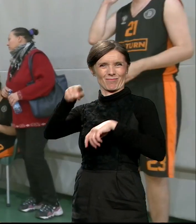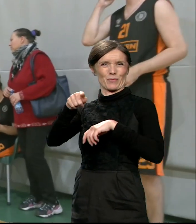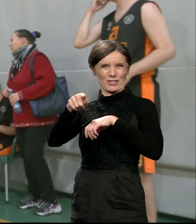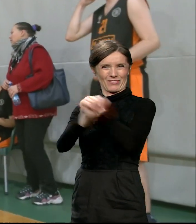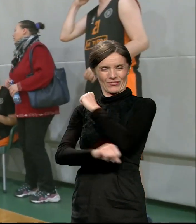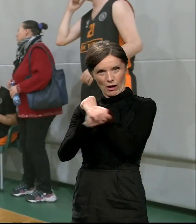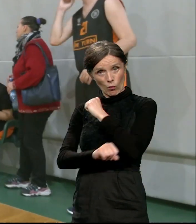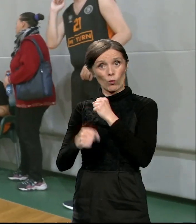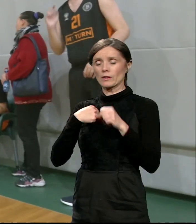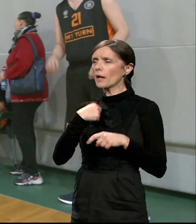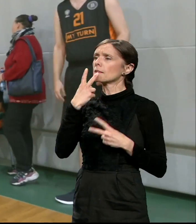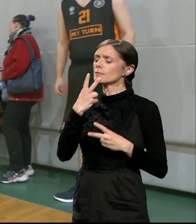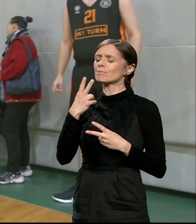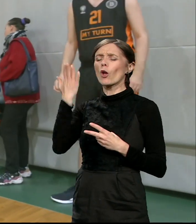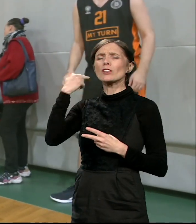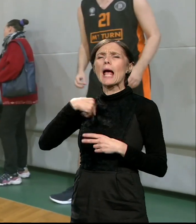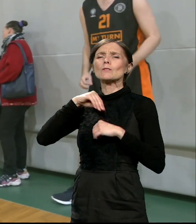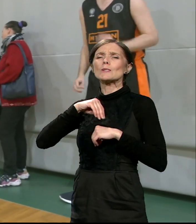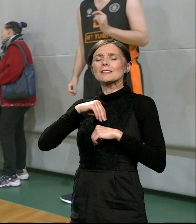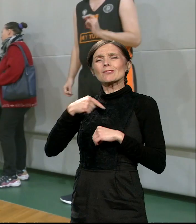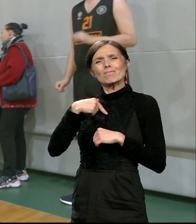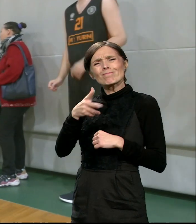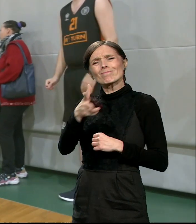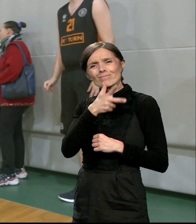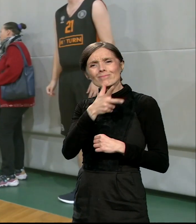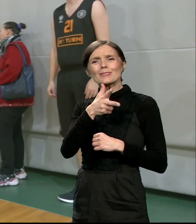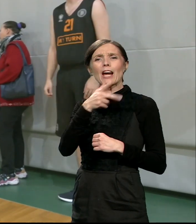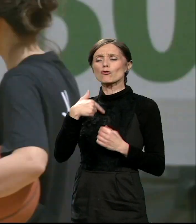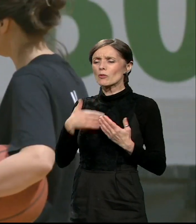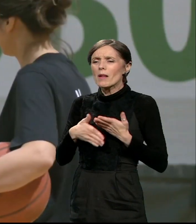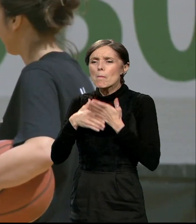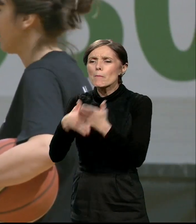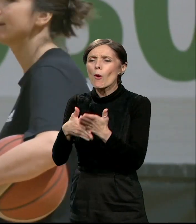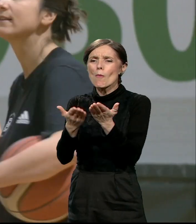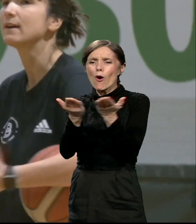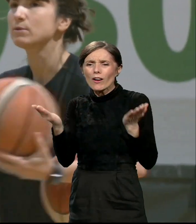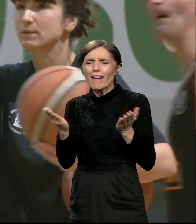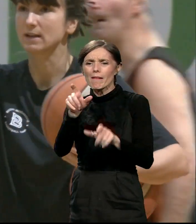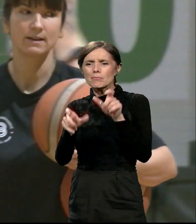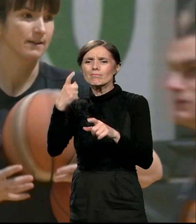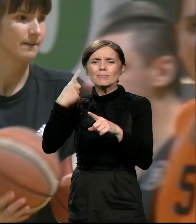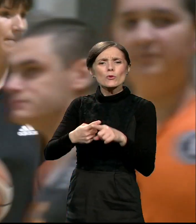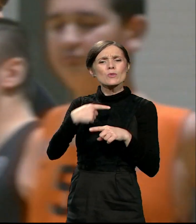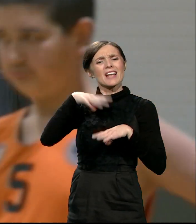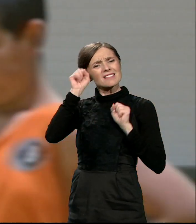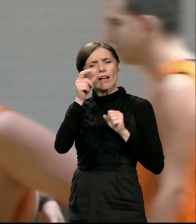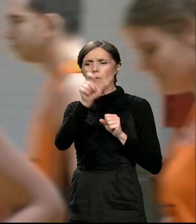Cijela ta želja je od uvek u meni. Želja da pomognem i da nekako razumem različitost. Tako